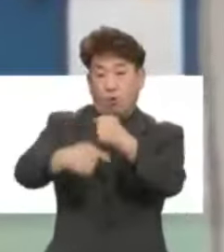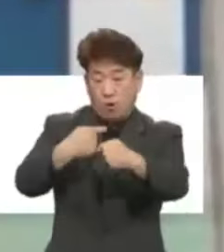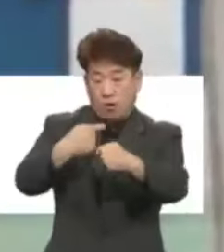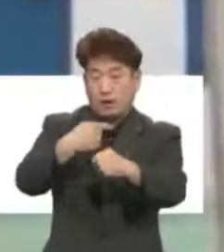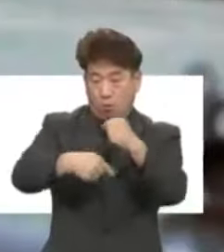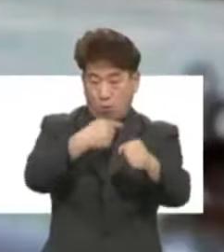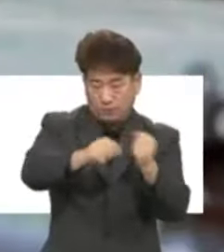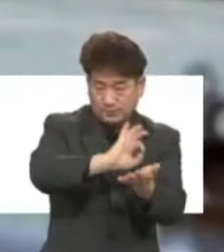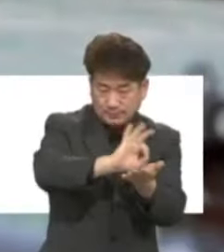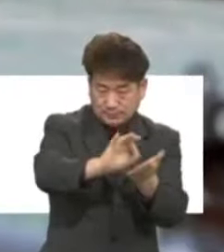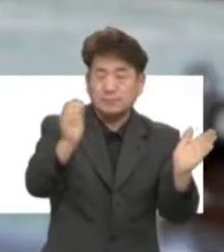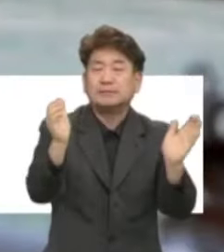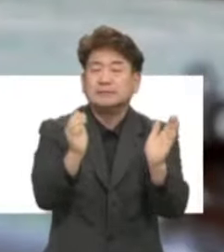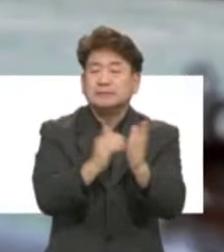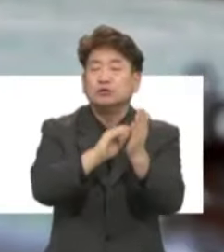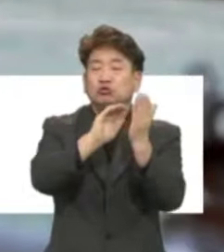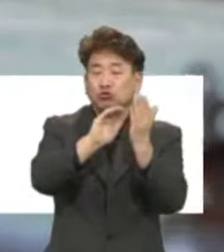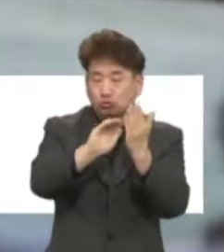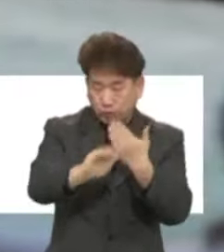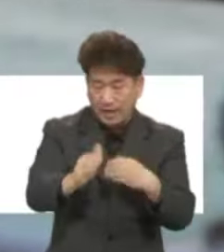해결의 중간 저장 시설 운반 사업에 크게 기여할 것으로 기대했습니다